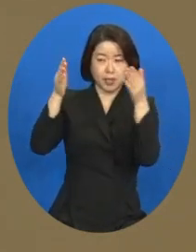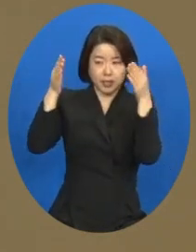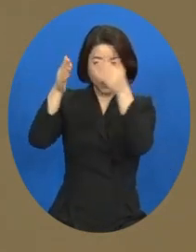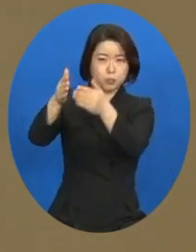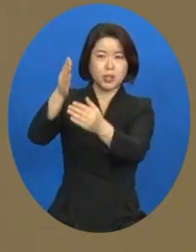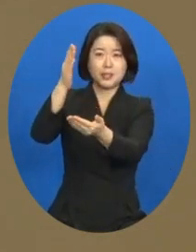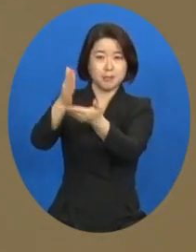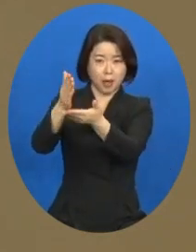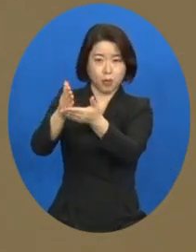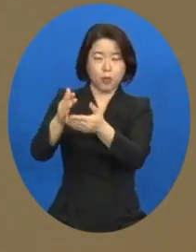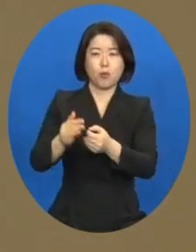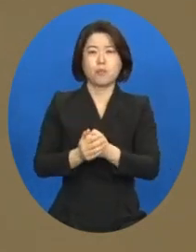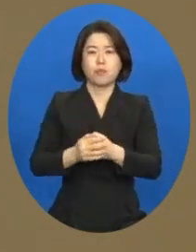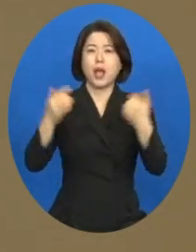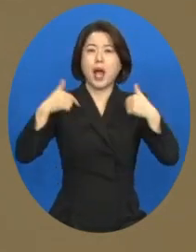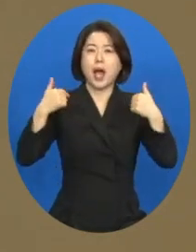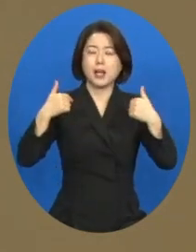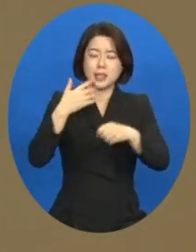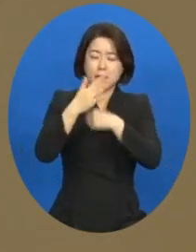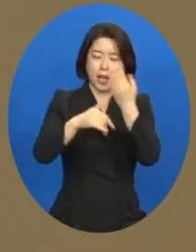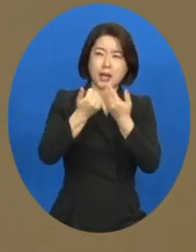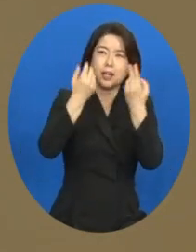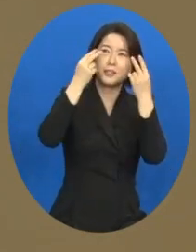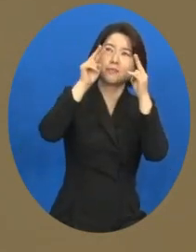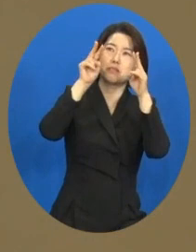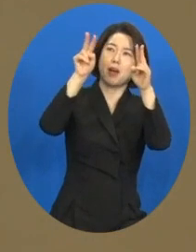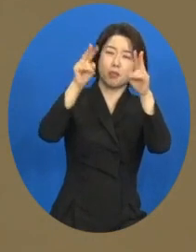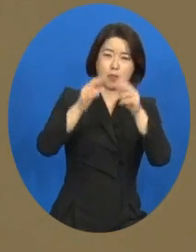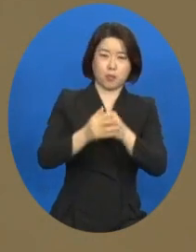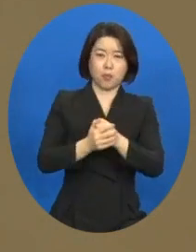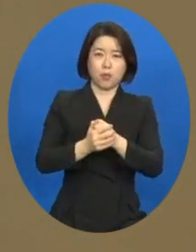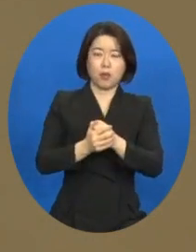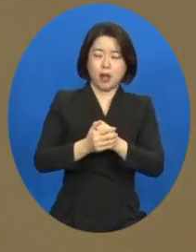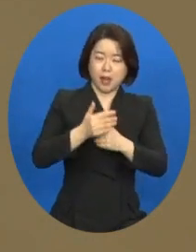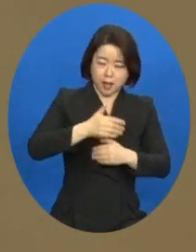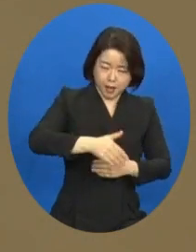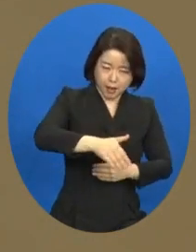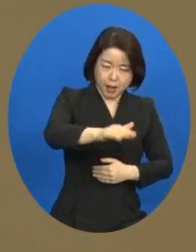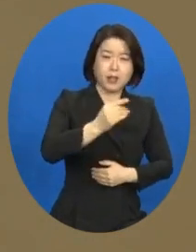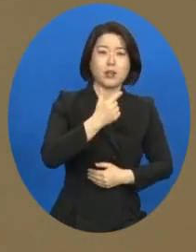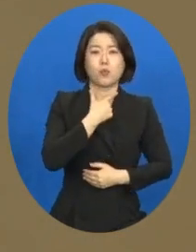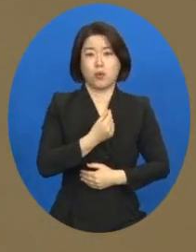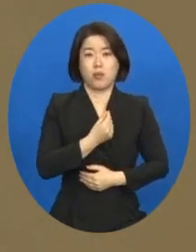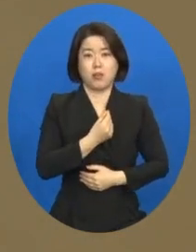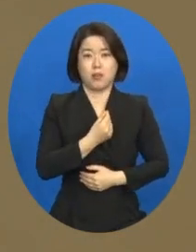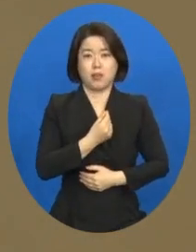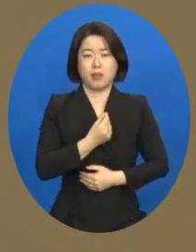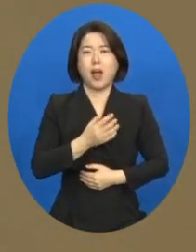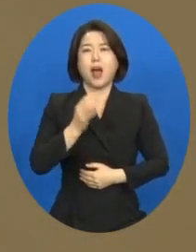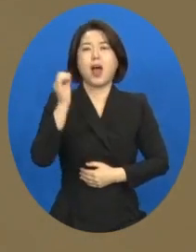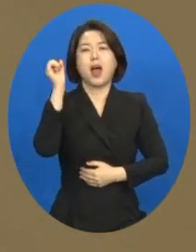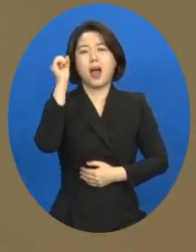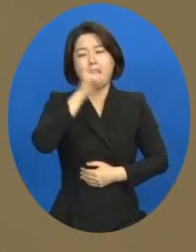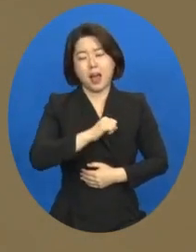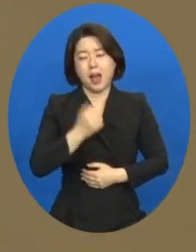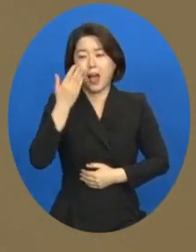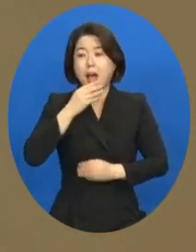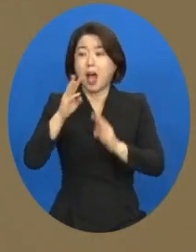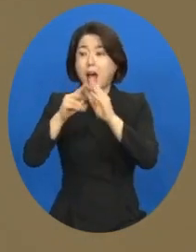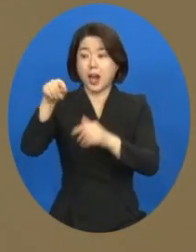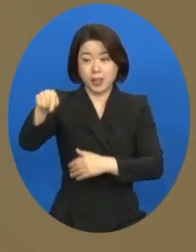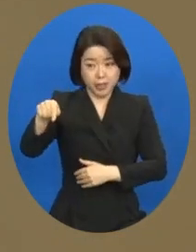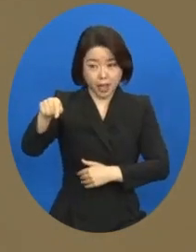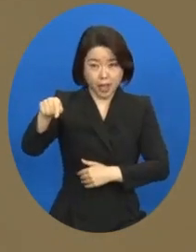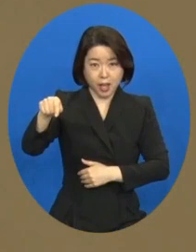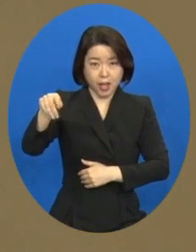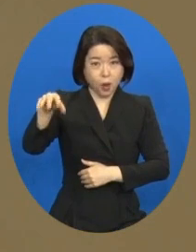말고 항상 하나님을 바라보고 나아가기를 원했던 거예요. 아, 가나안 땅이래.